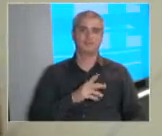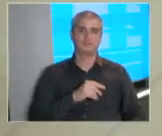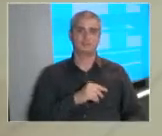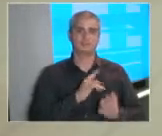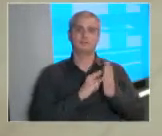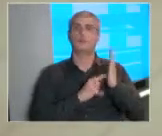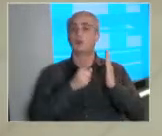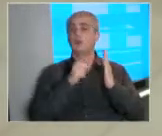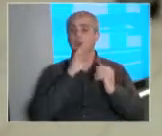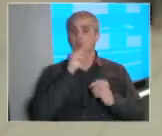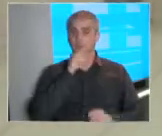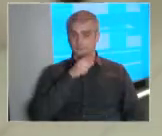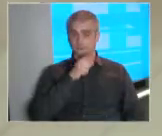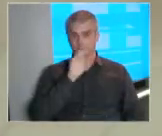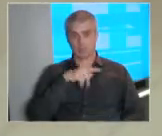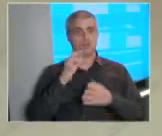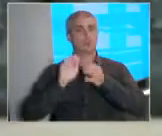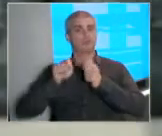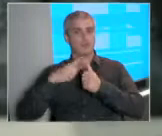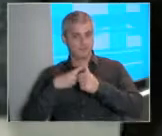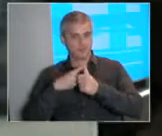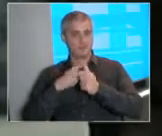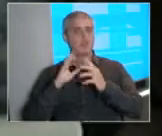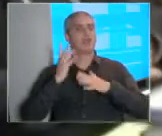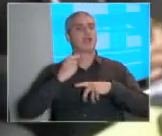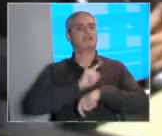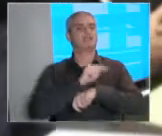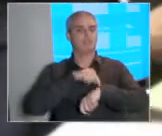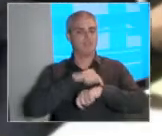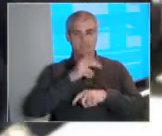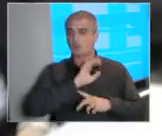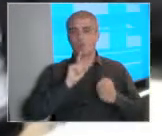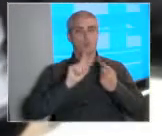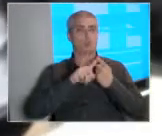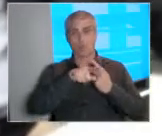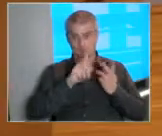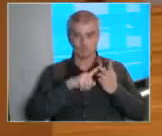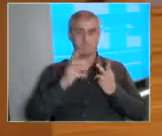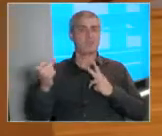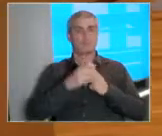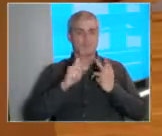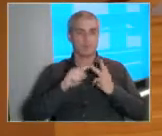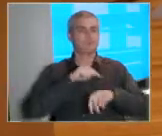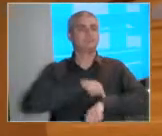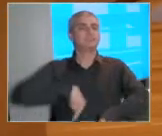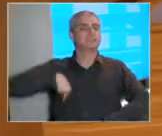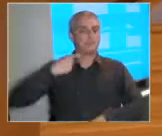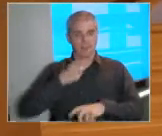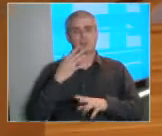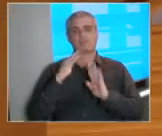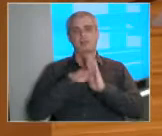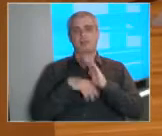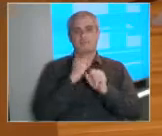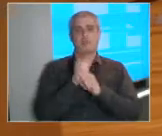דרכי עבודתם וסדרי המנהל בהם ובשופטים, ייחוד כהונתם, איתלותם, דרכי מינוים, משך כהונתם ותנאי